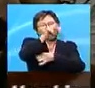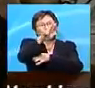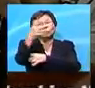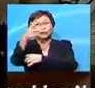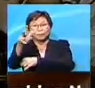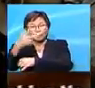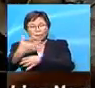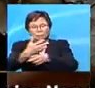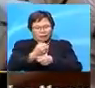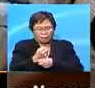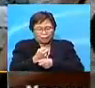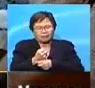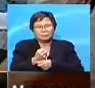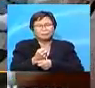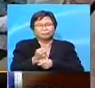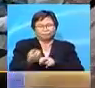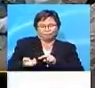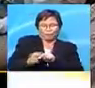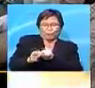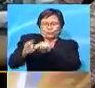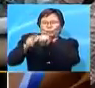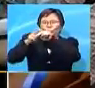2013 dapat